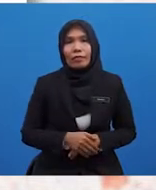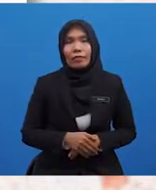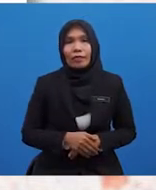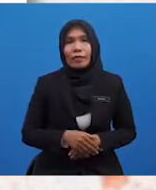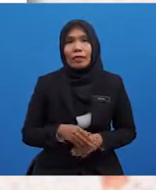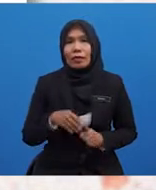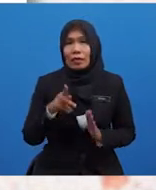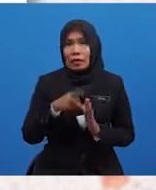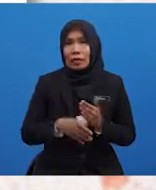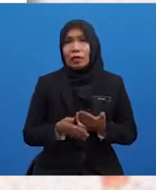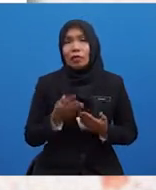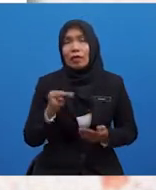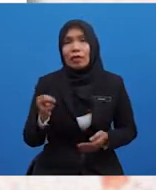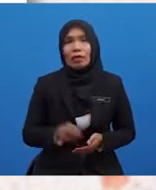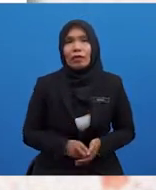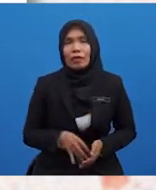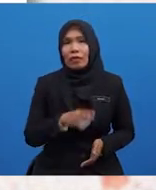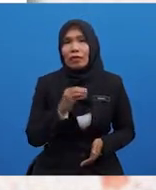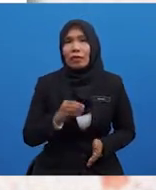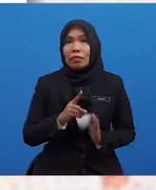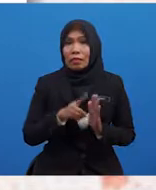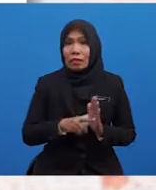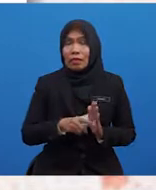prasarana dan dasar kerajaan.